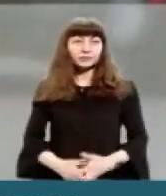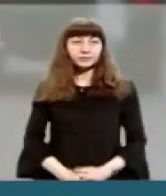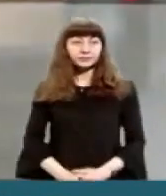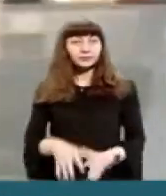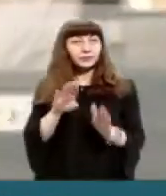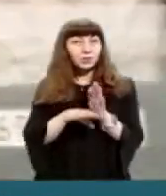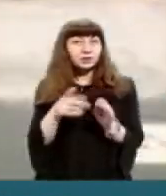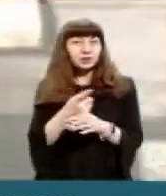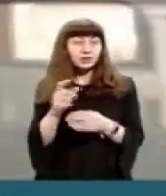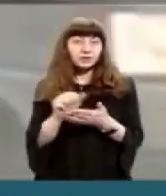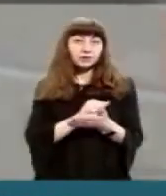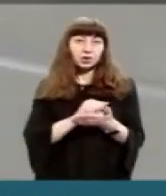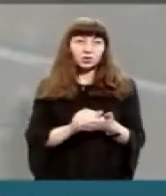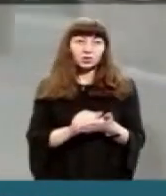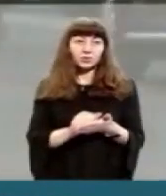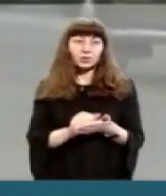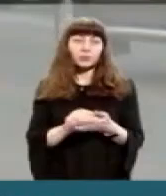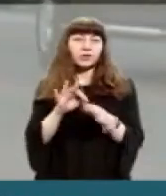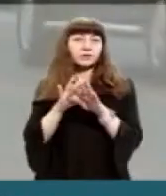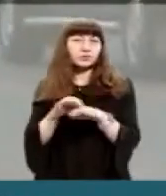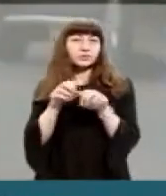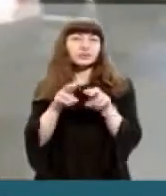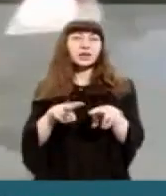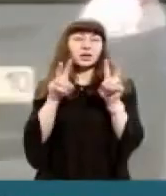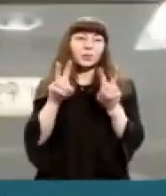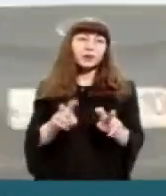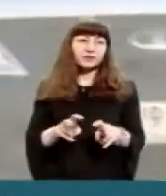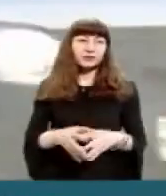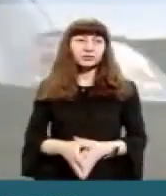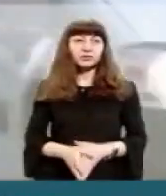келіп, нөмірлік белгі табысталады. Жанар Ержанова, Алибек Султанов, Қостанай телеарнасы.